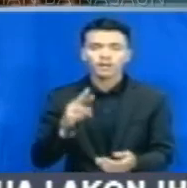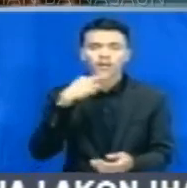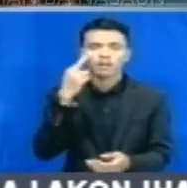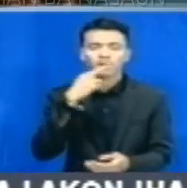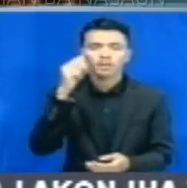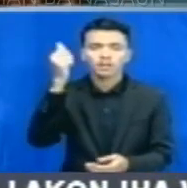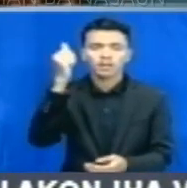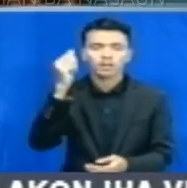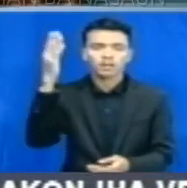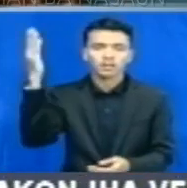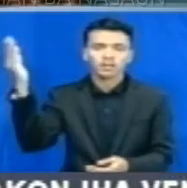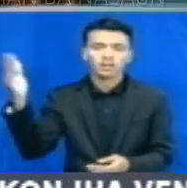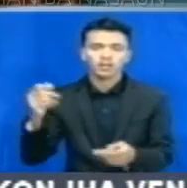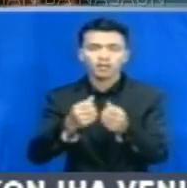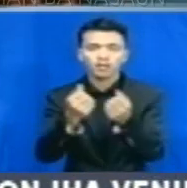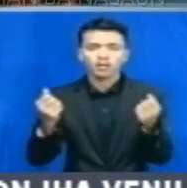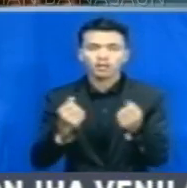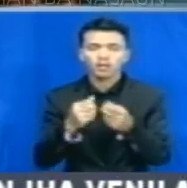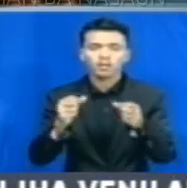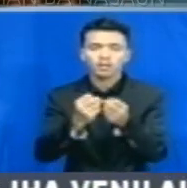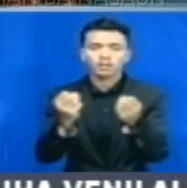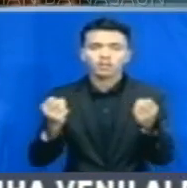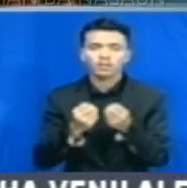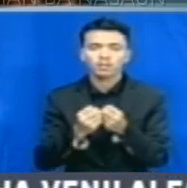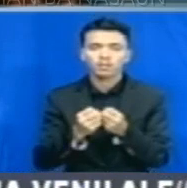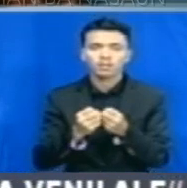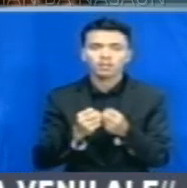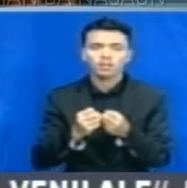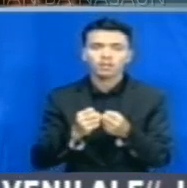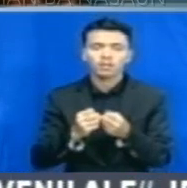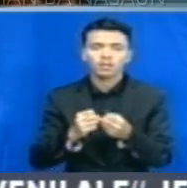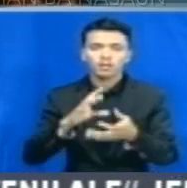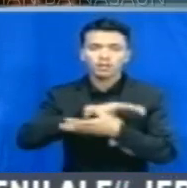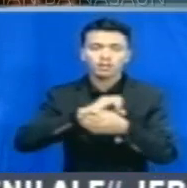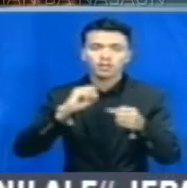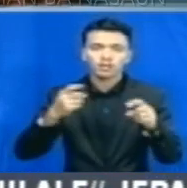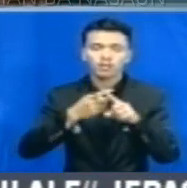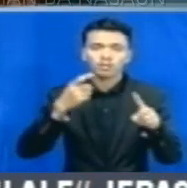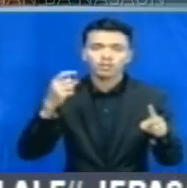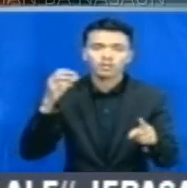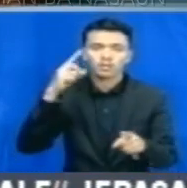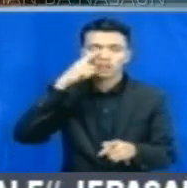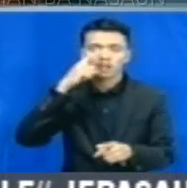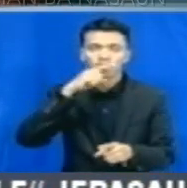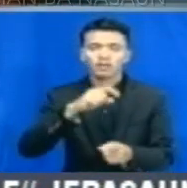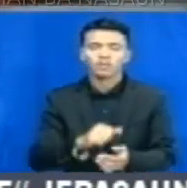Natar hektar sanulu resin iha aldea bemetan suku betanu hetang atake usi pesti laho.